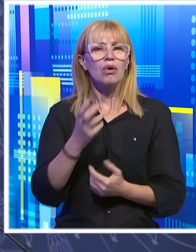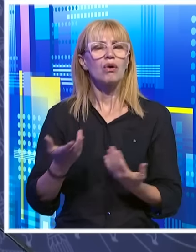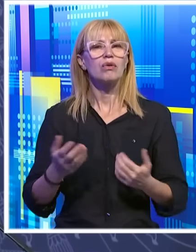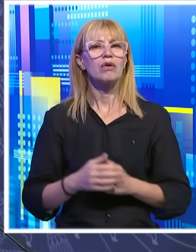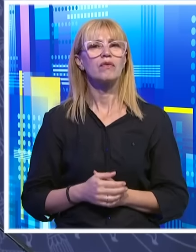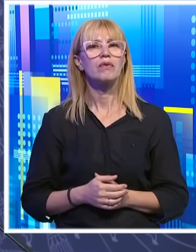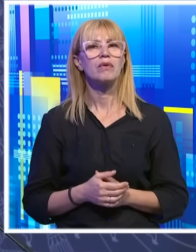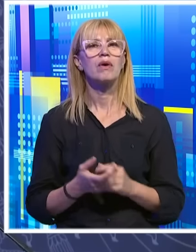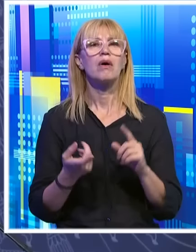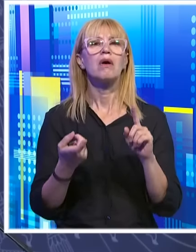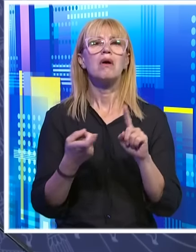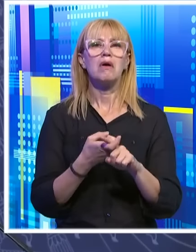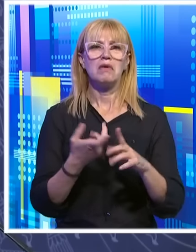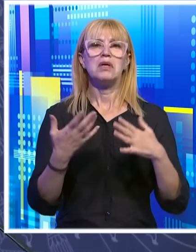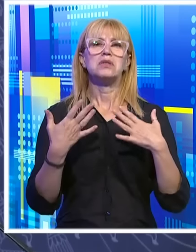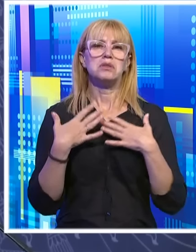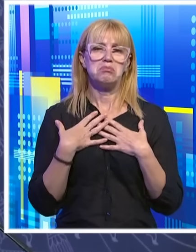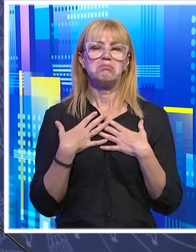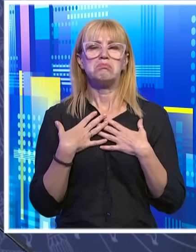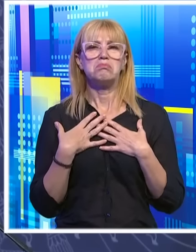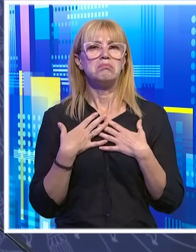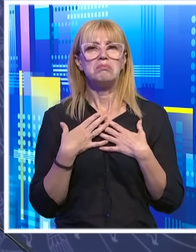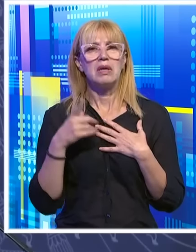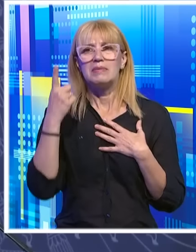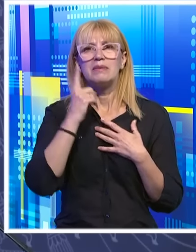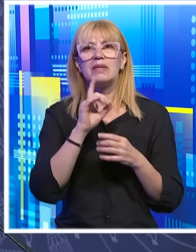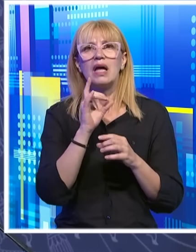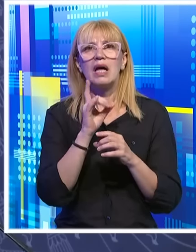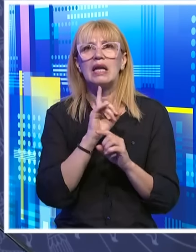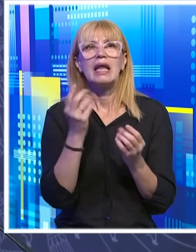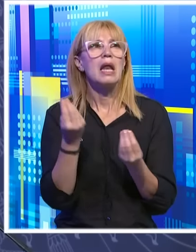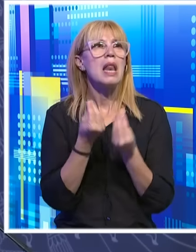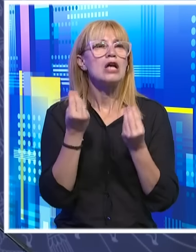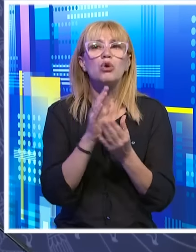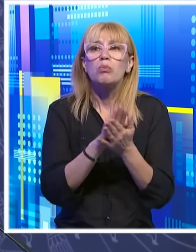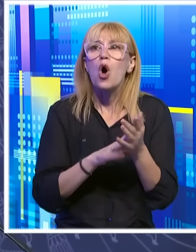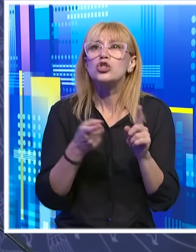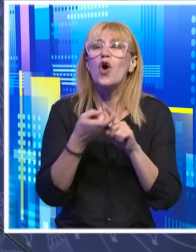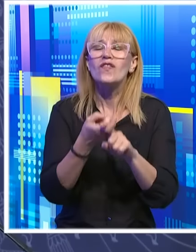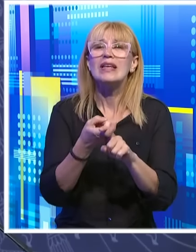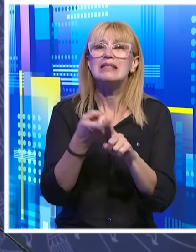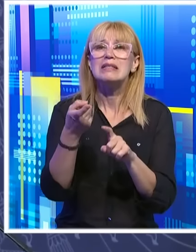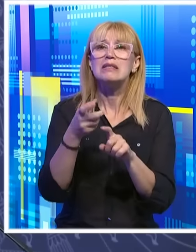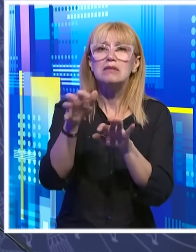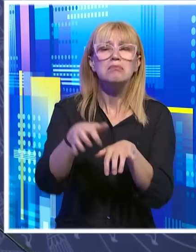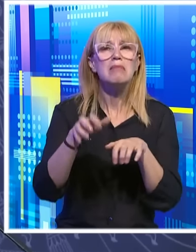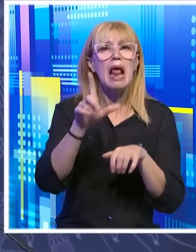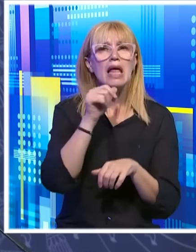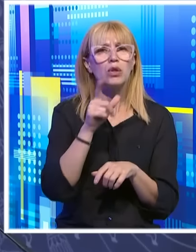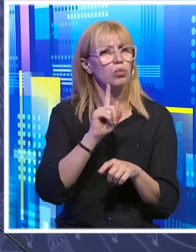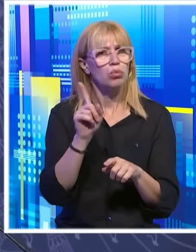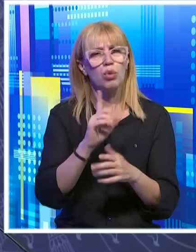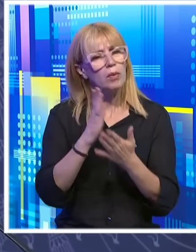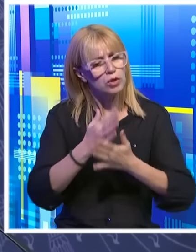Dakle, što se mene tiče, ja ne mislim da je bilo šta pokrenuto. Mi ćemo to uraditi veoma javno. Ja planiram da